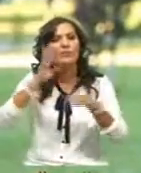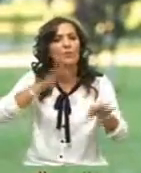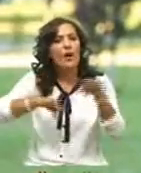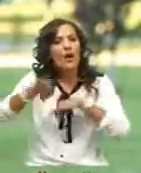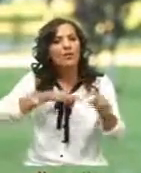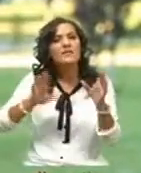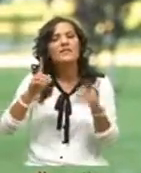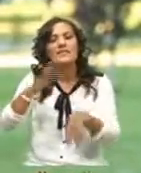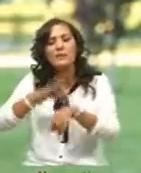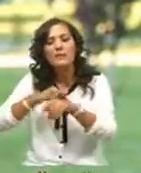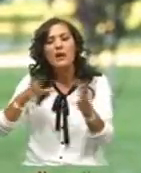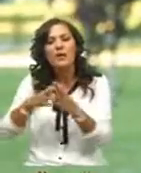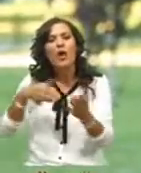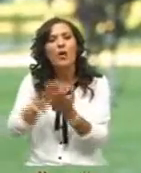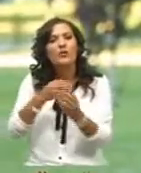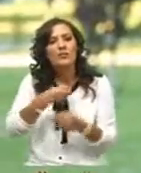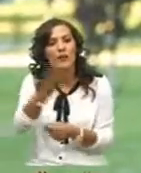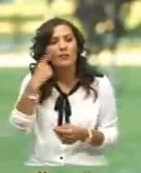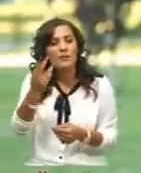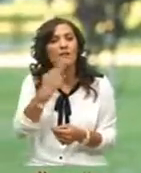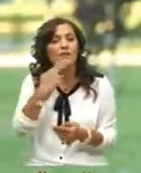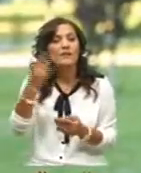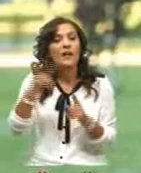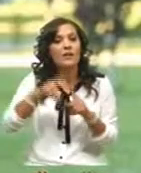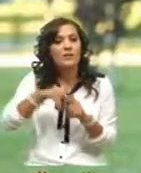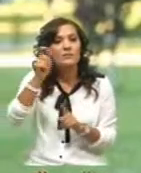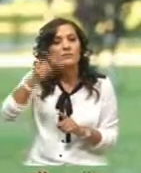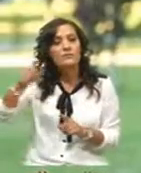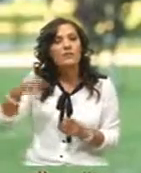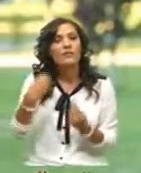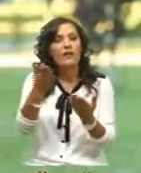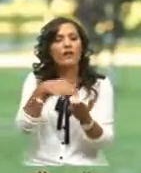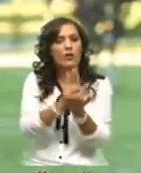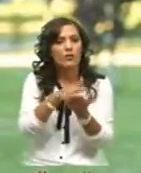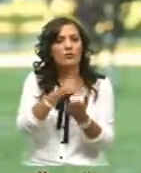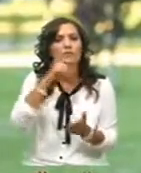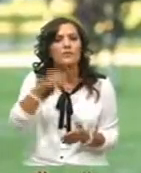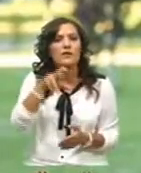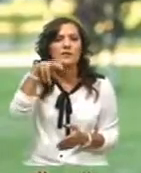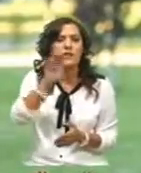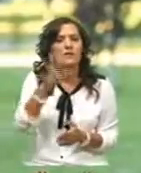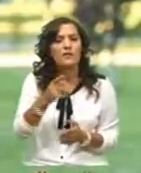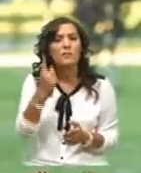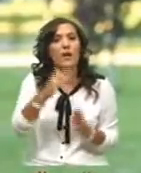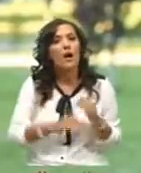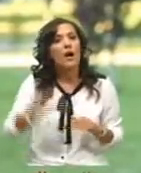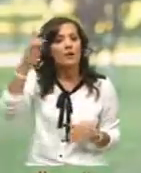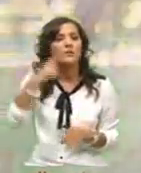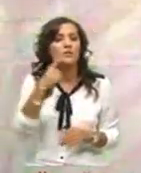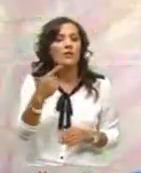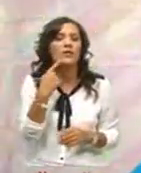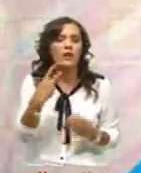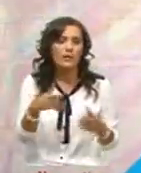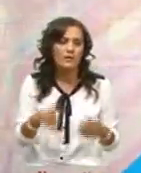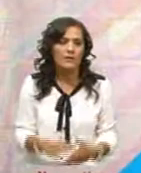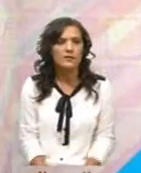Tıp alanındaki ödül dağılımına bakılacak olursa kadın katılımcılara verilen ödüllerde yüzde 80'lere varan bir artış söz konusu